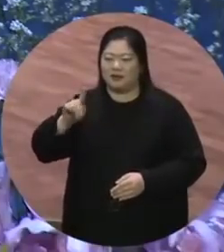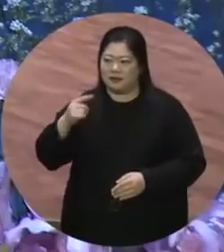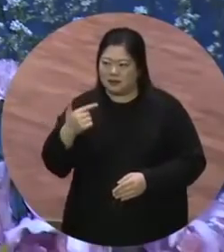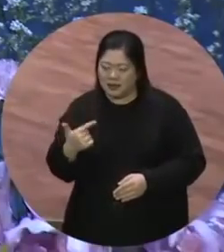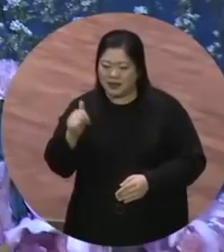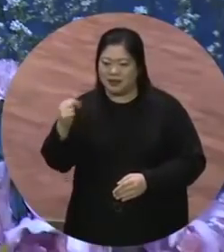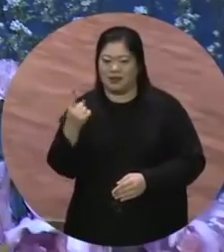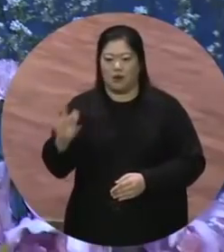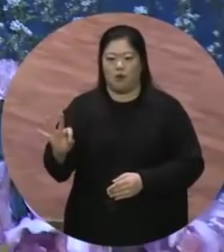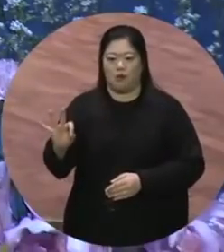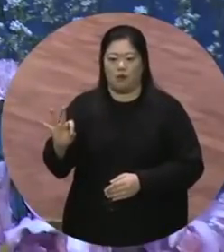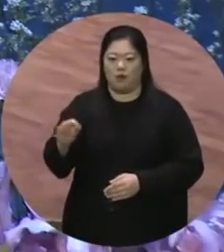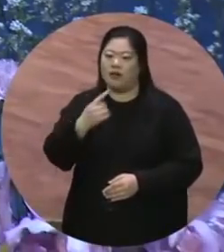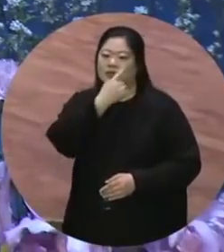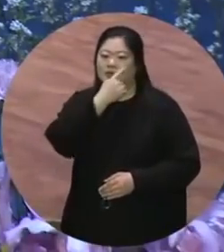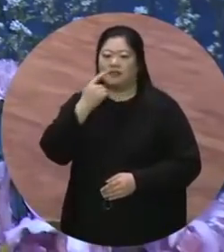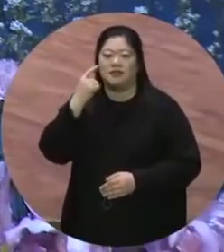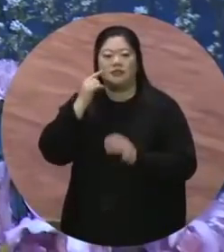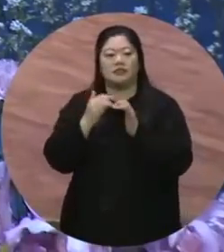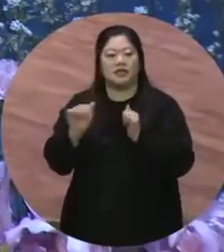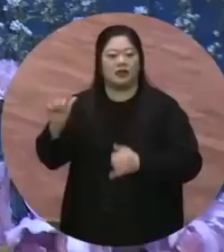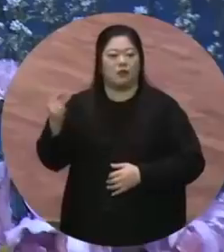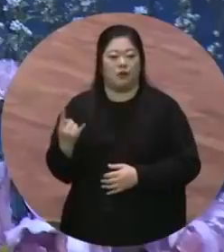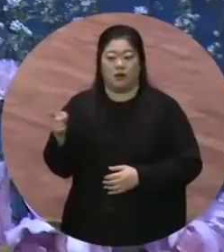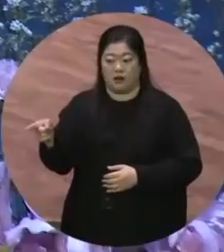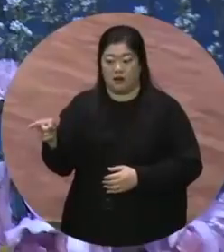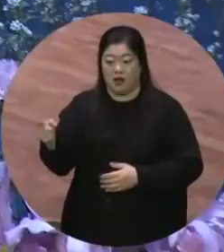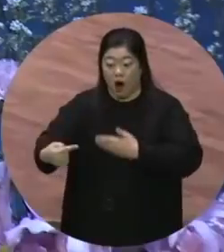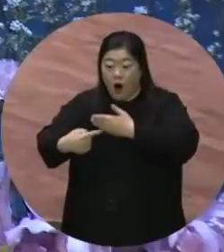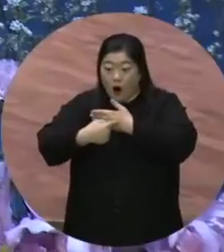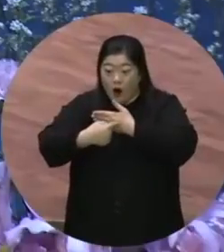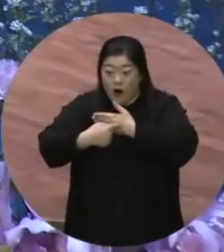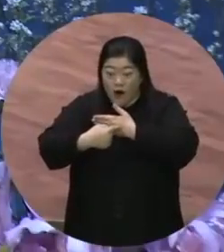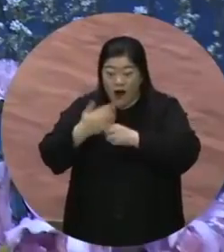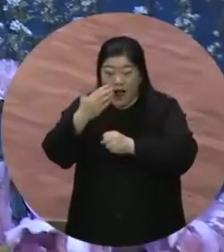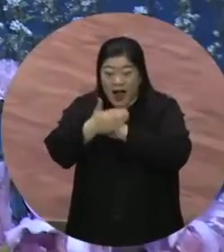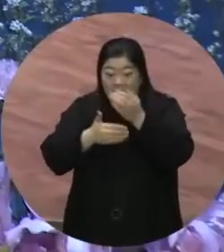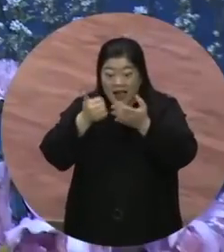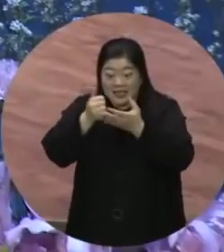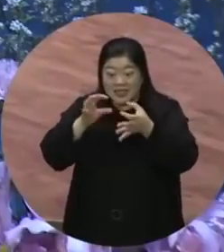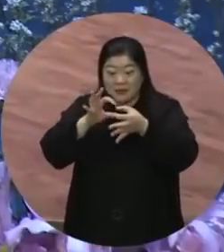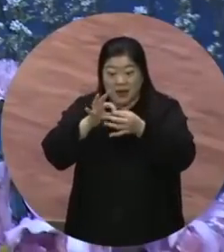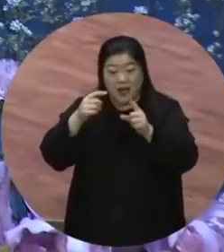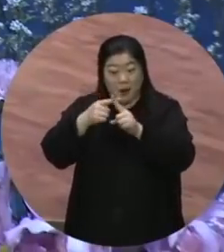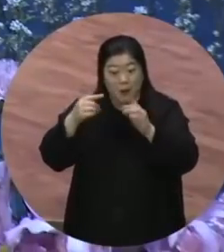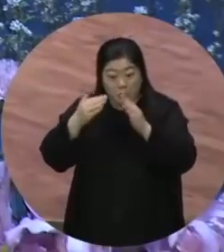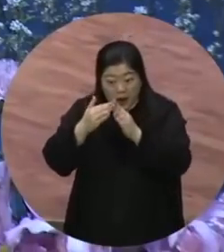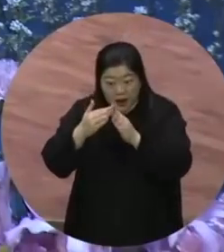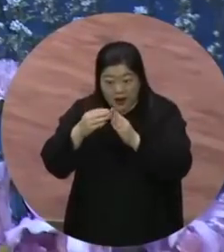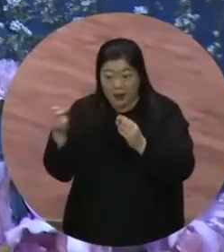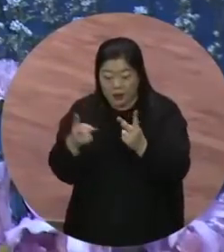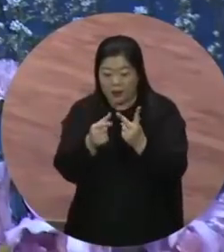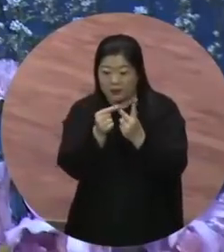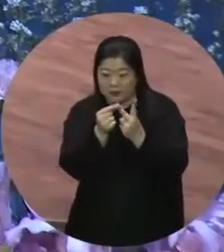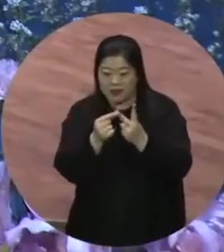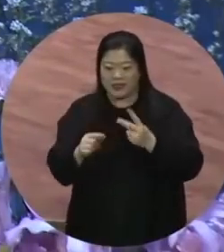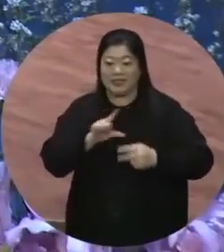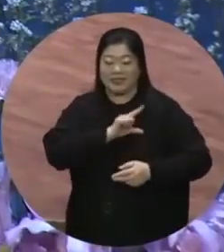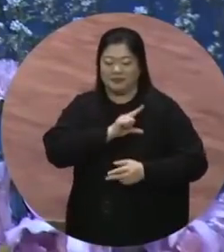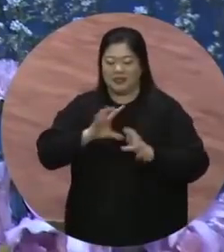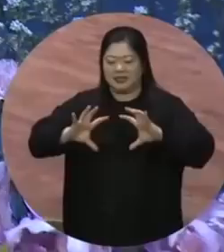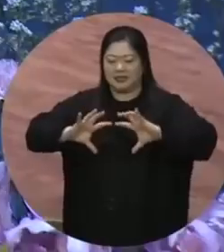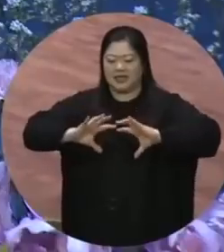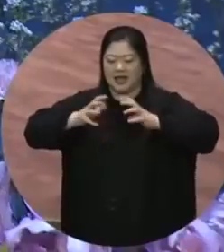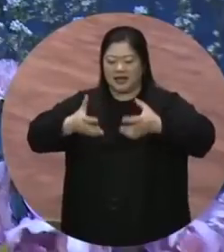있어요. 하나님의 교회, 잘 들으세요. 세계 복음 선교 회비에 막 좋은 이름 다